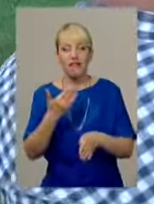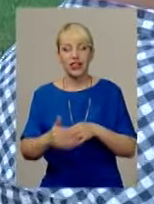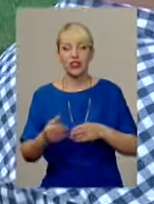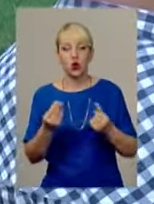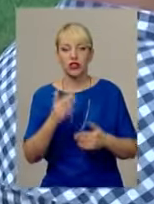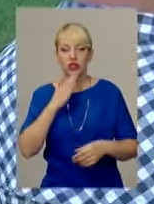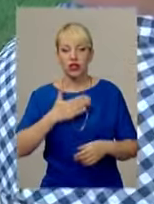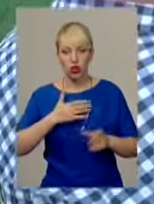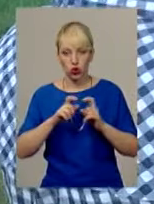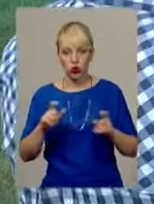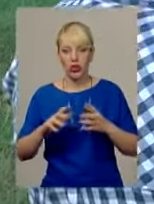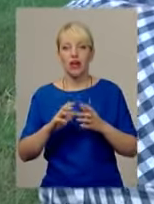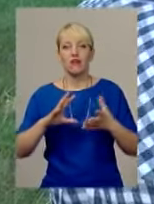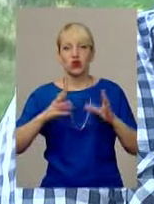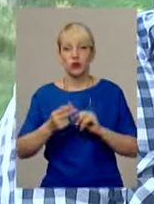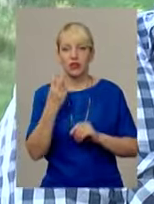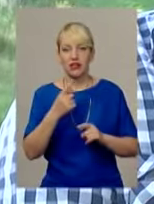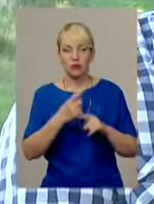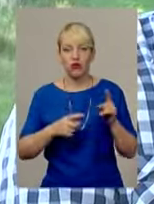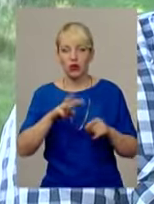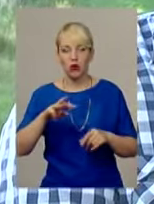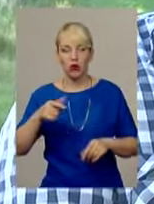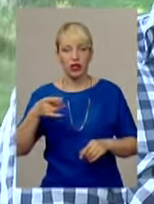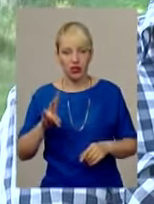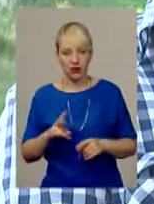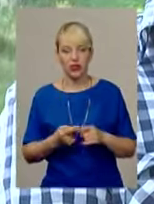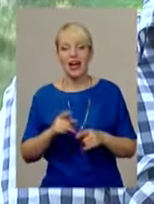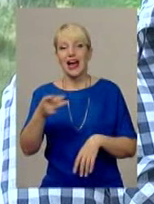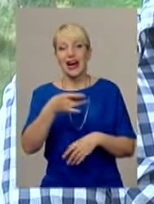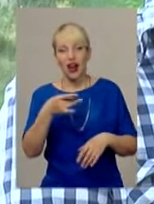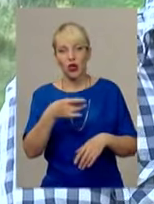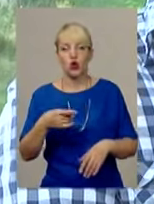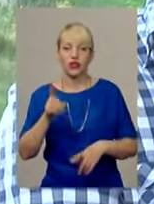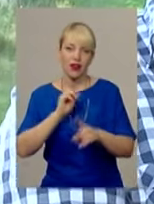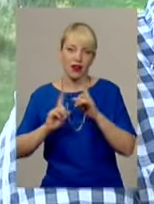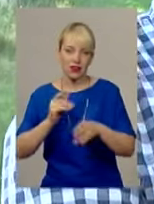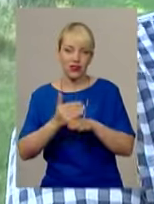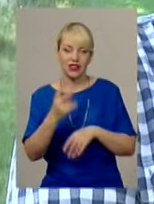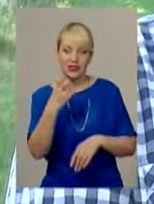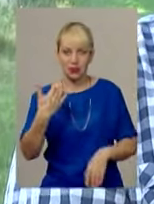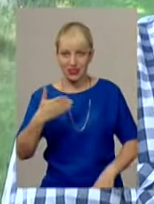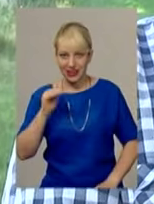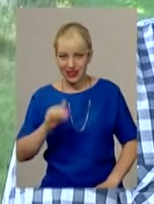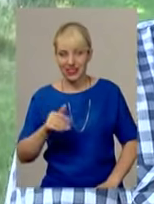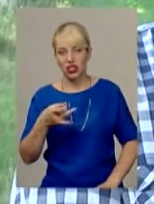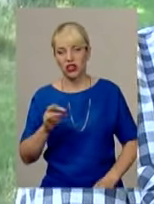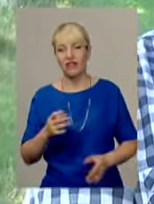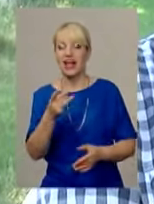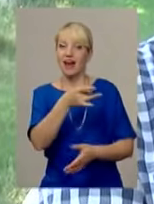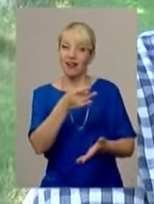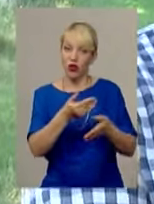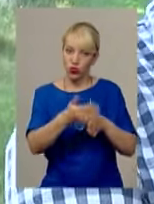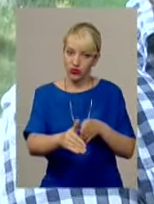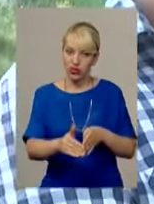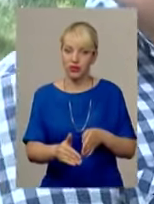в сумі 2,5 мільйона гривень. Районна рада виділила 250 тисяч з районного бюджету коштів на добудову.